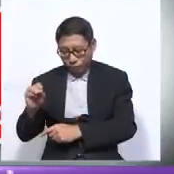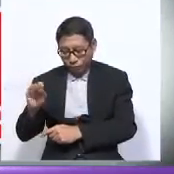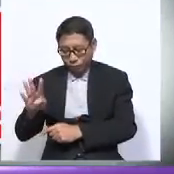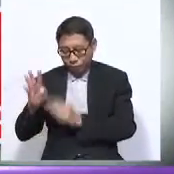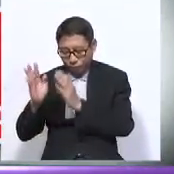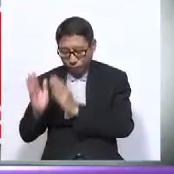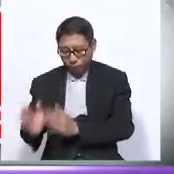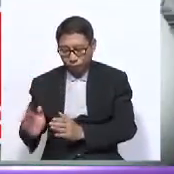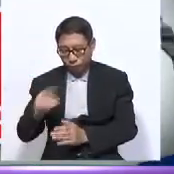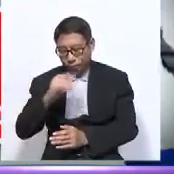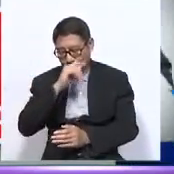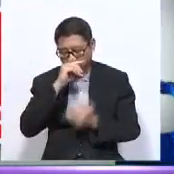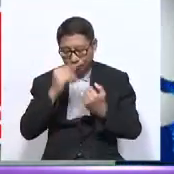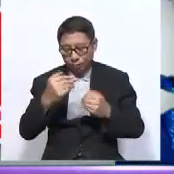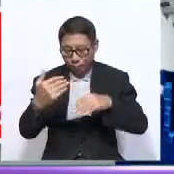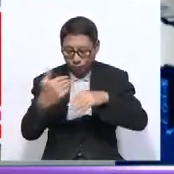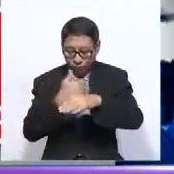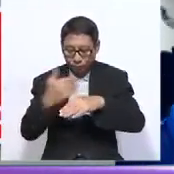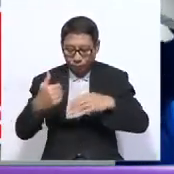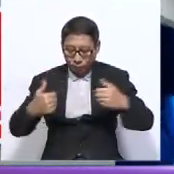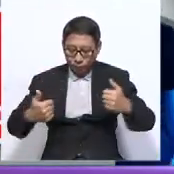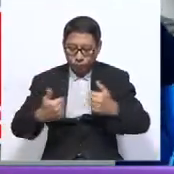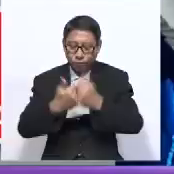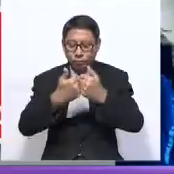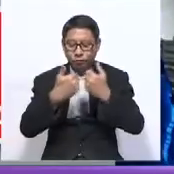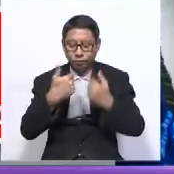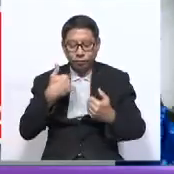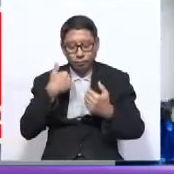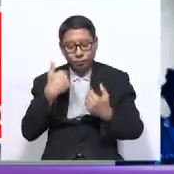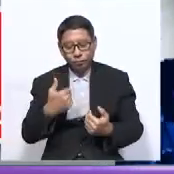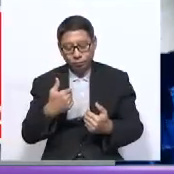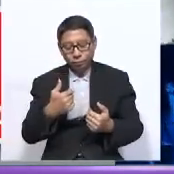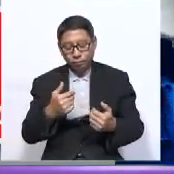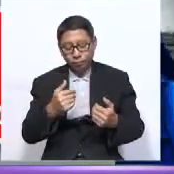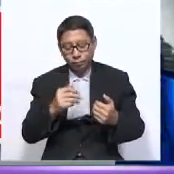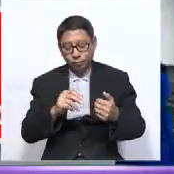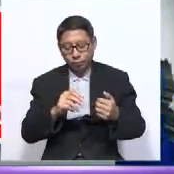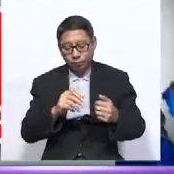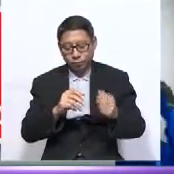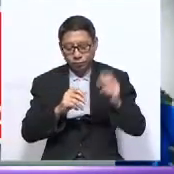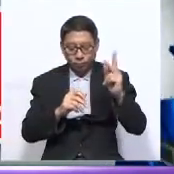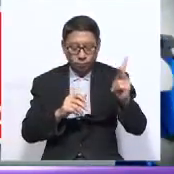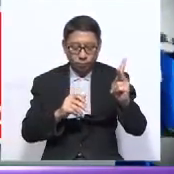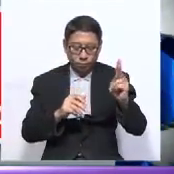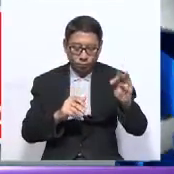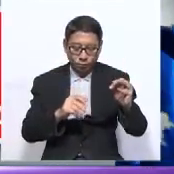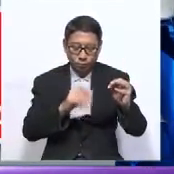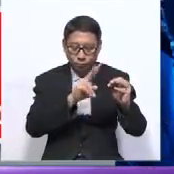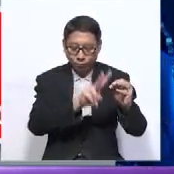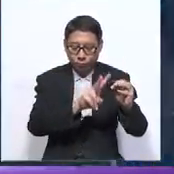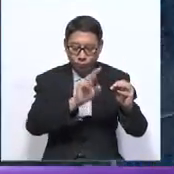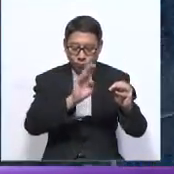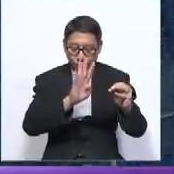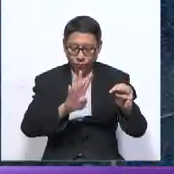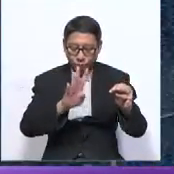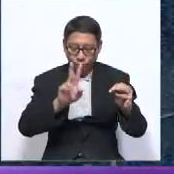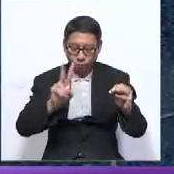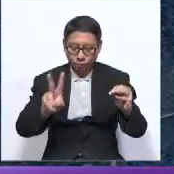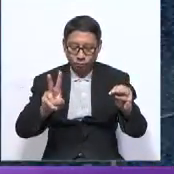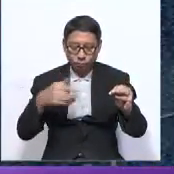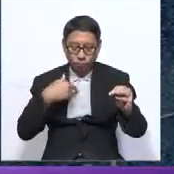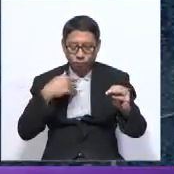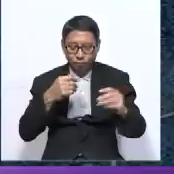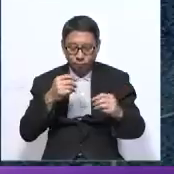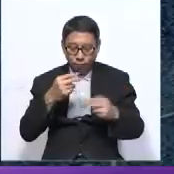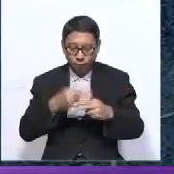ค่ะ ส่วนถนนที่เกิดเหตุเนี่ยนะคะส่วนใหญ่แล้วจะอยู่ในช่วงหลักกิโลเมตรที่242ค่ะ